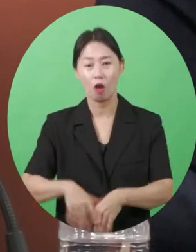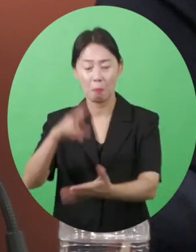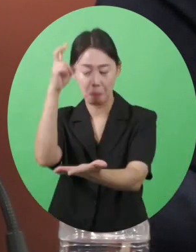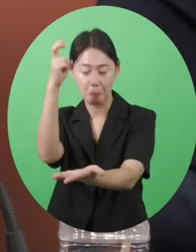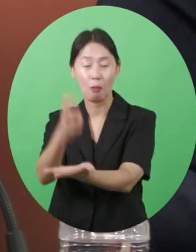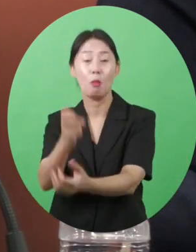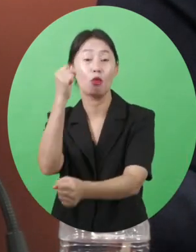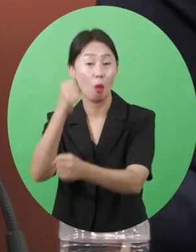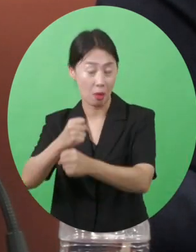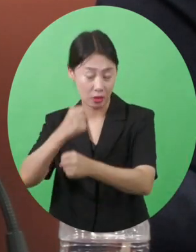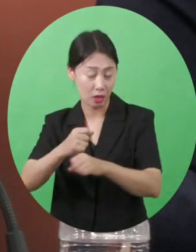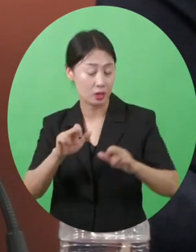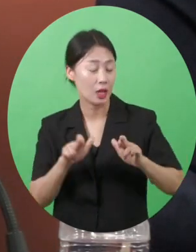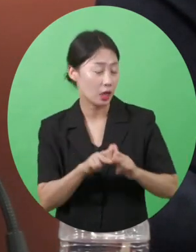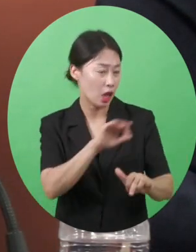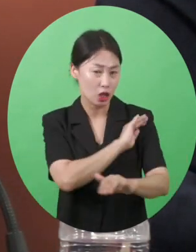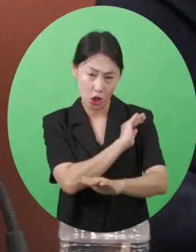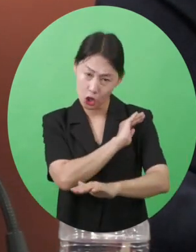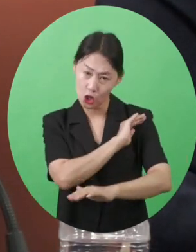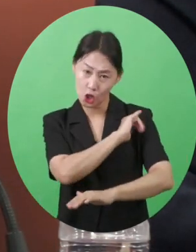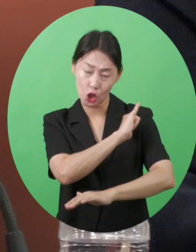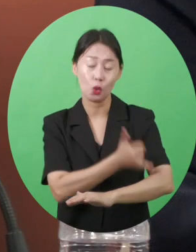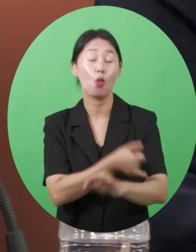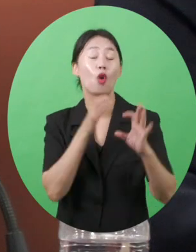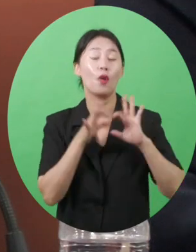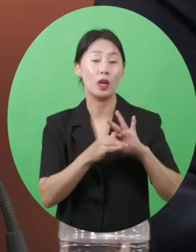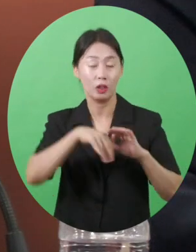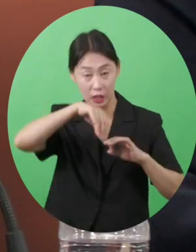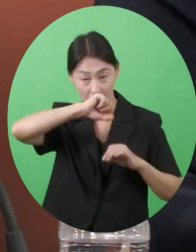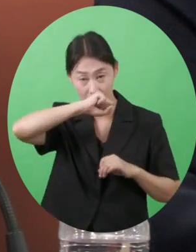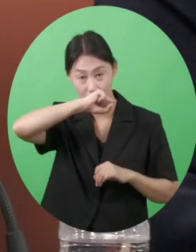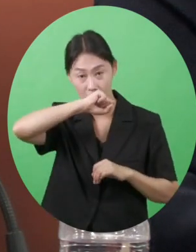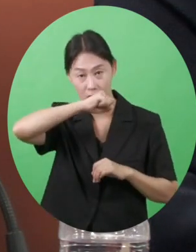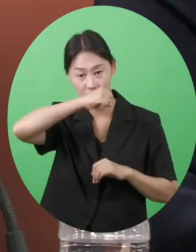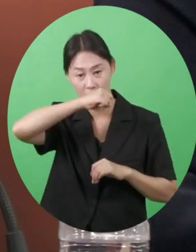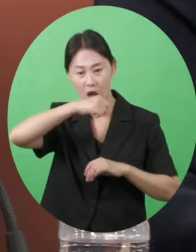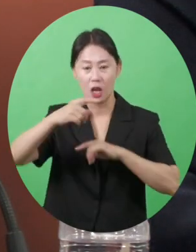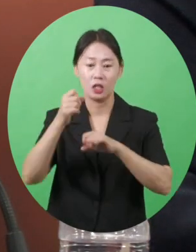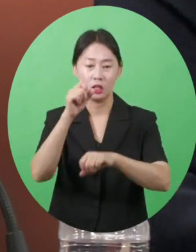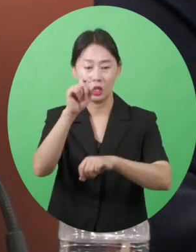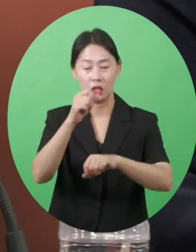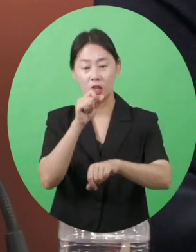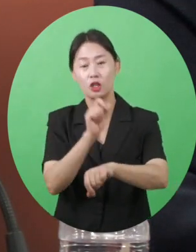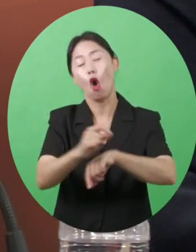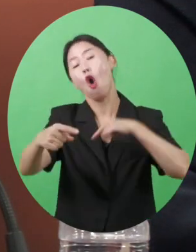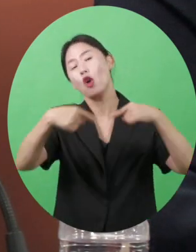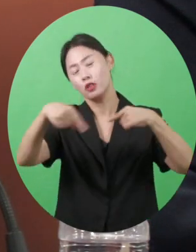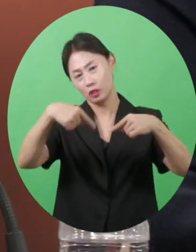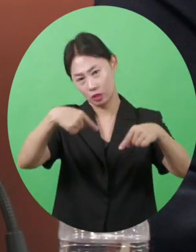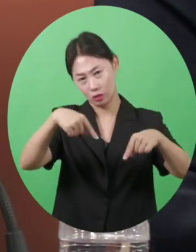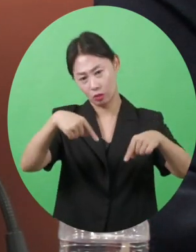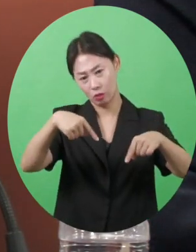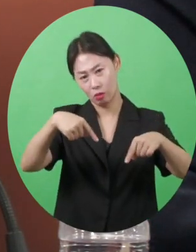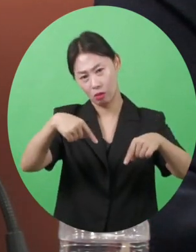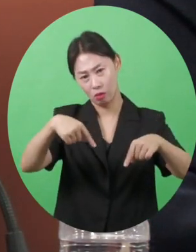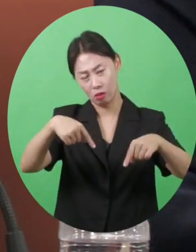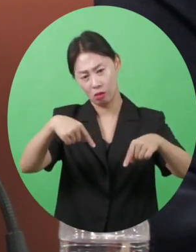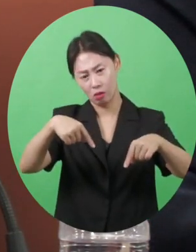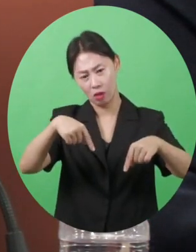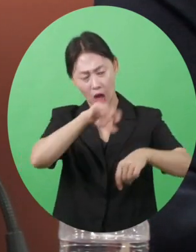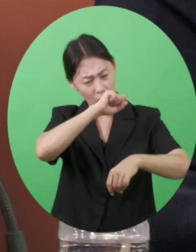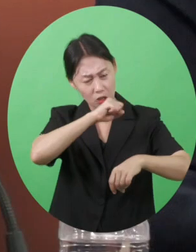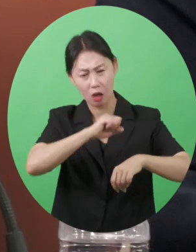추진함으로써 장애인의 인권 관련해서 예산이나 정치 문제로 이게 판가름 나지